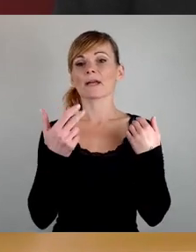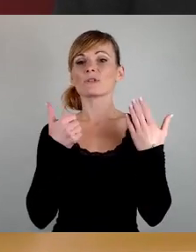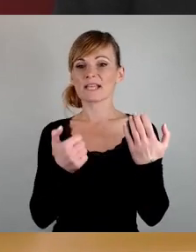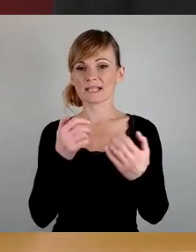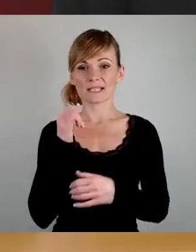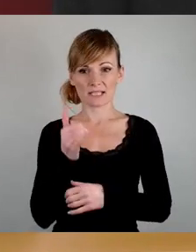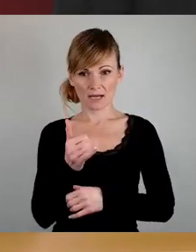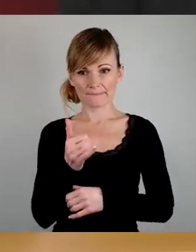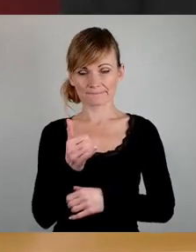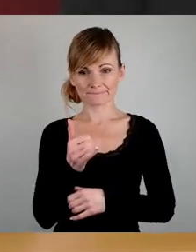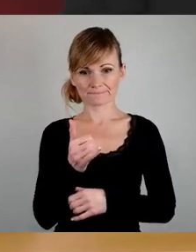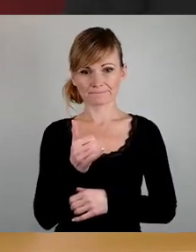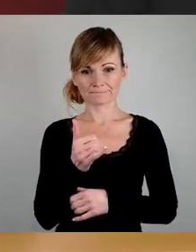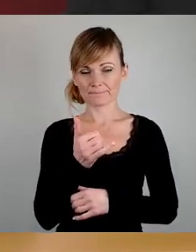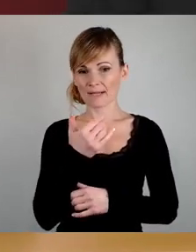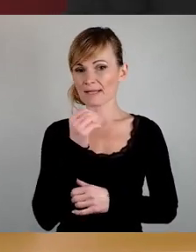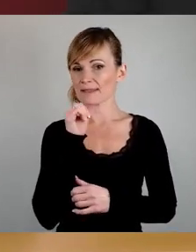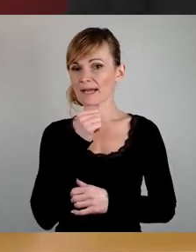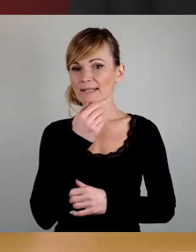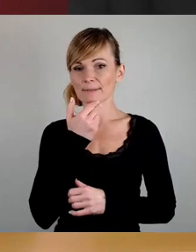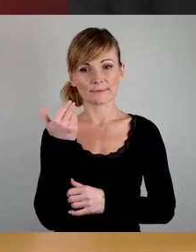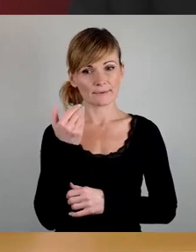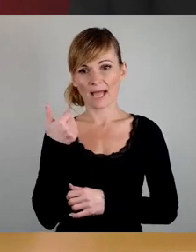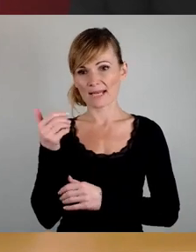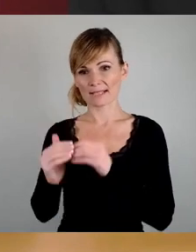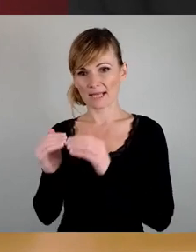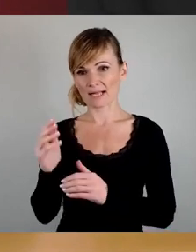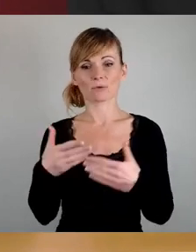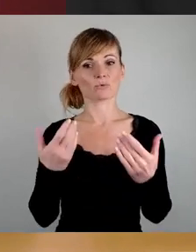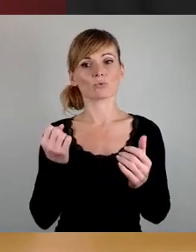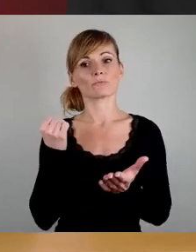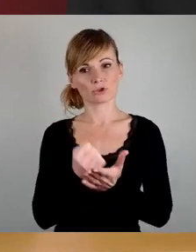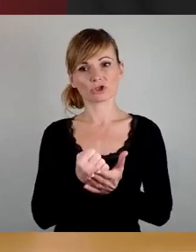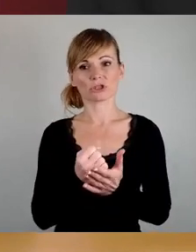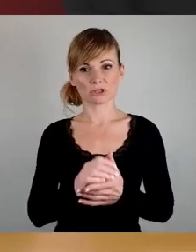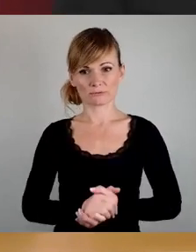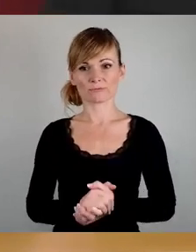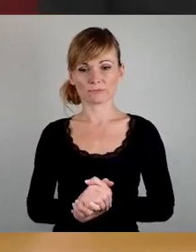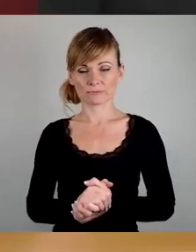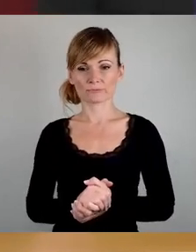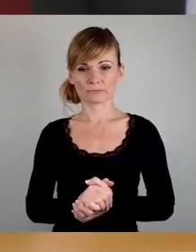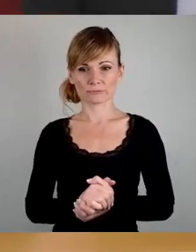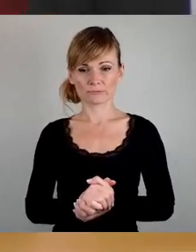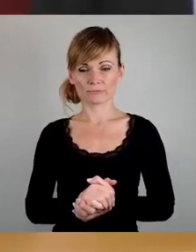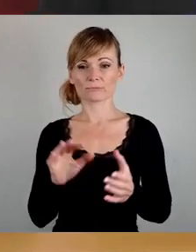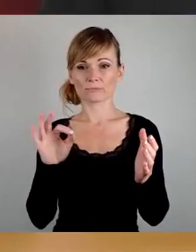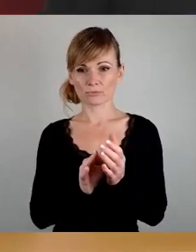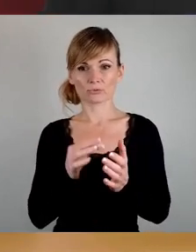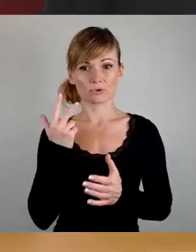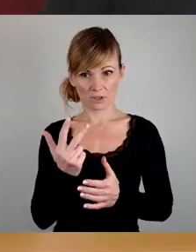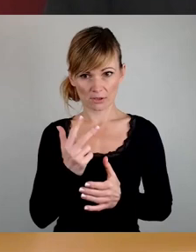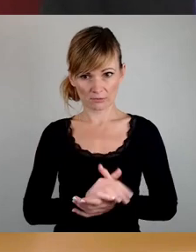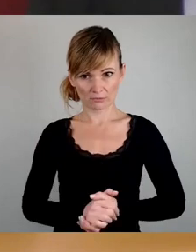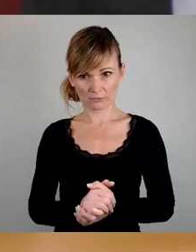Ja-Stimmen, keine Nein, eine Enthaltung. Damit wäre das erstmal so bestätigt. Beim Punkt 3 hat